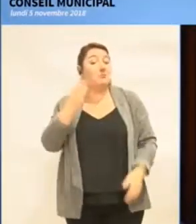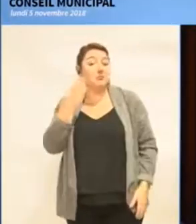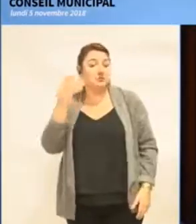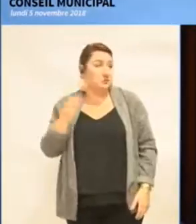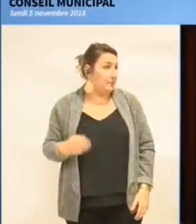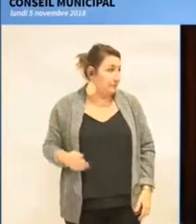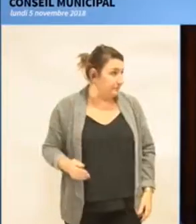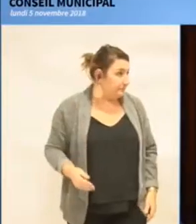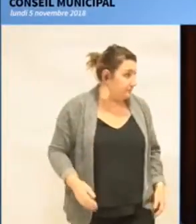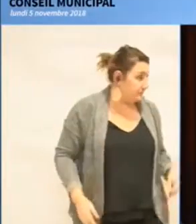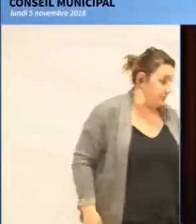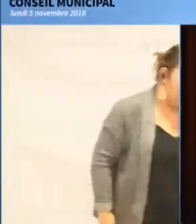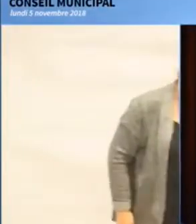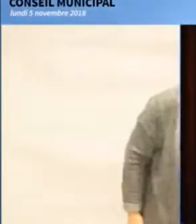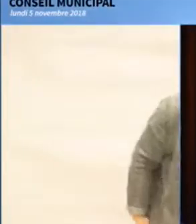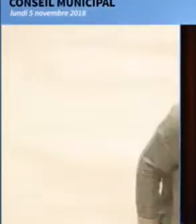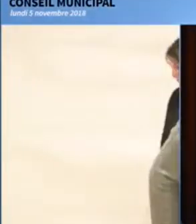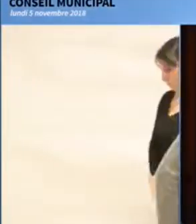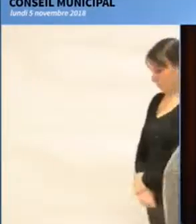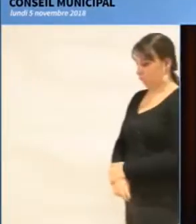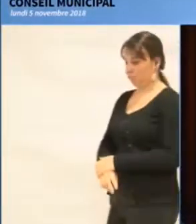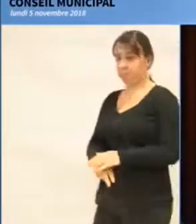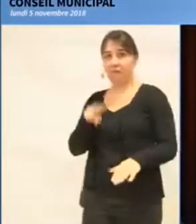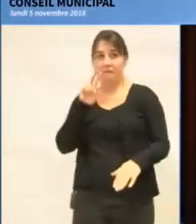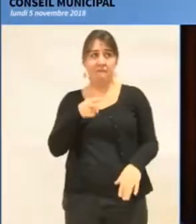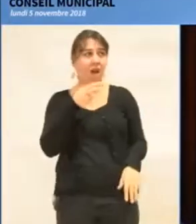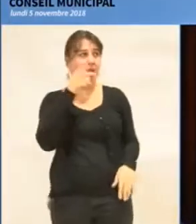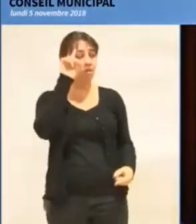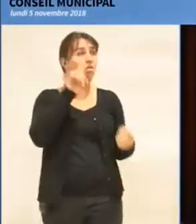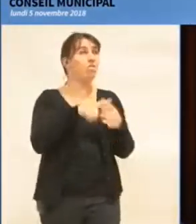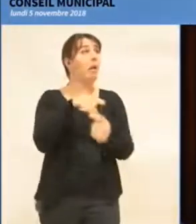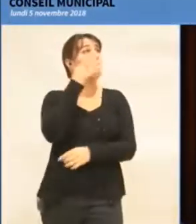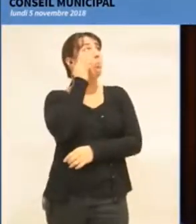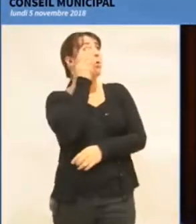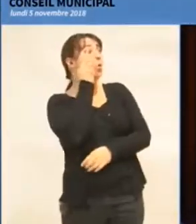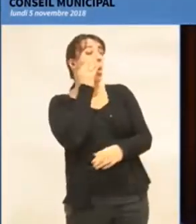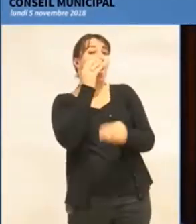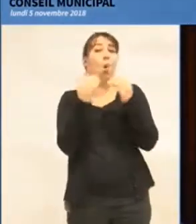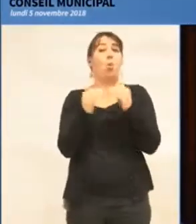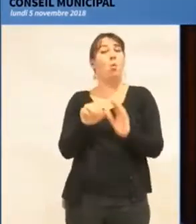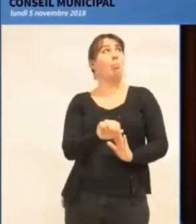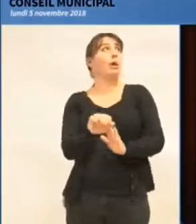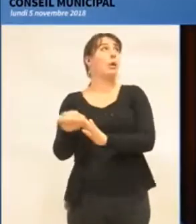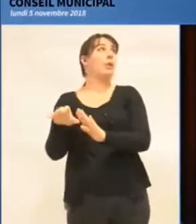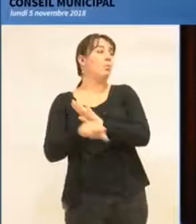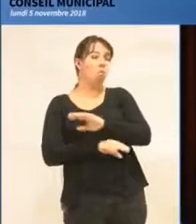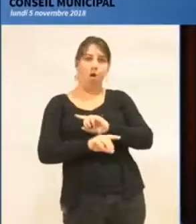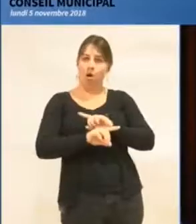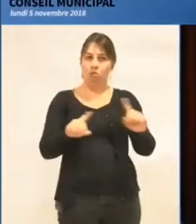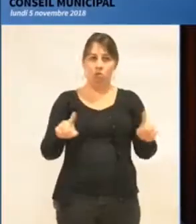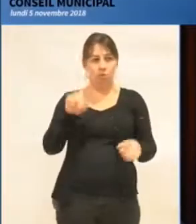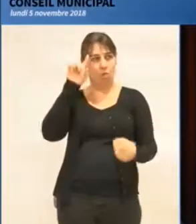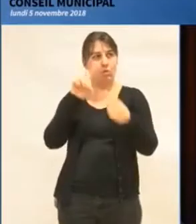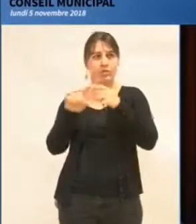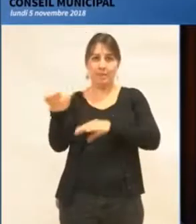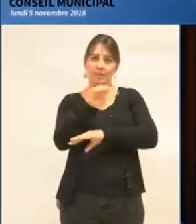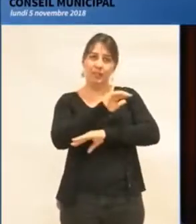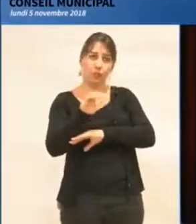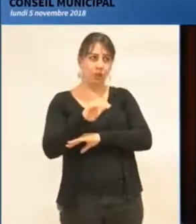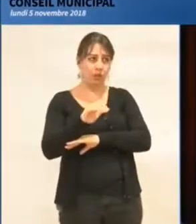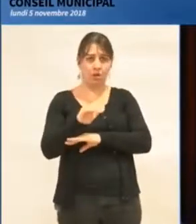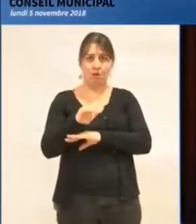d'être anodine ou secondaire, parce que c'est bien le cœur de la politique de prévention et de sécurité, qui est essentiellement